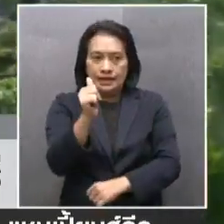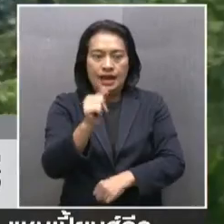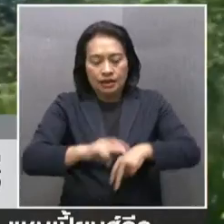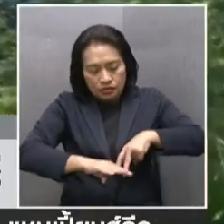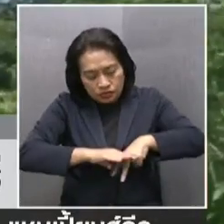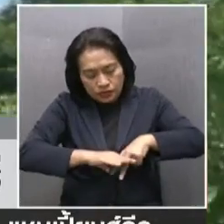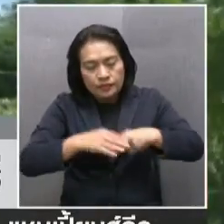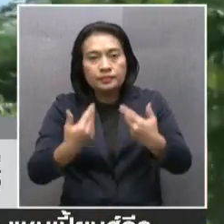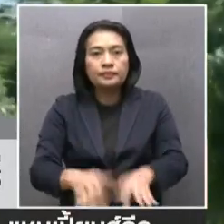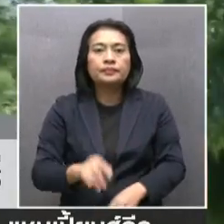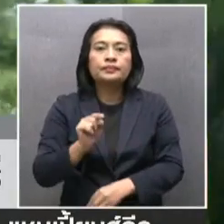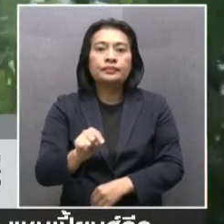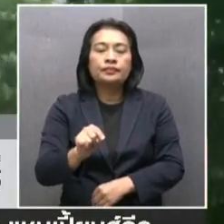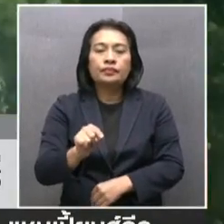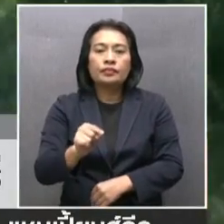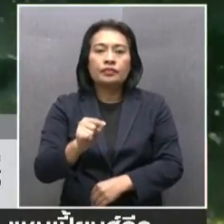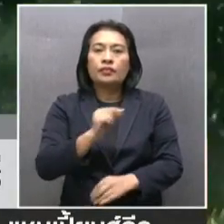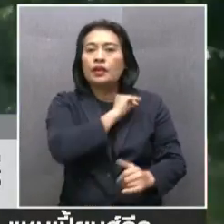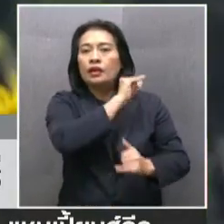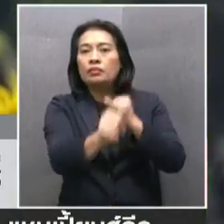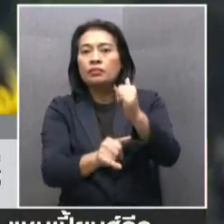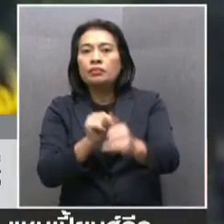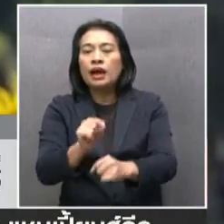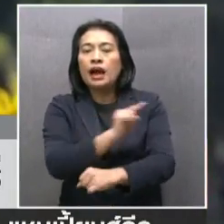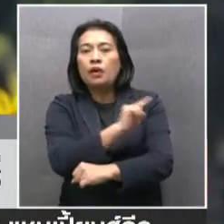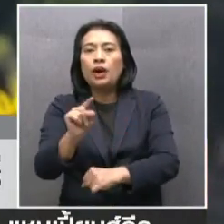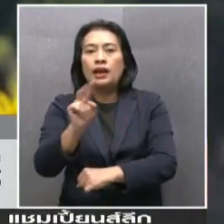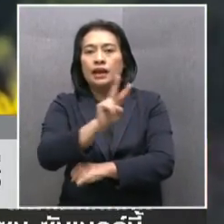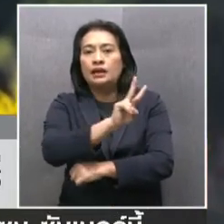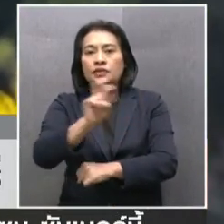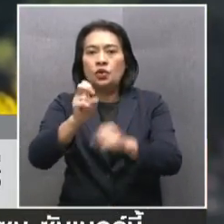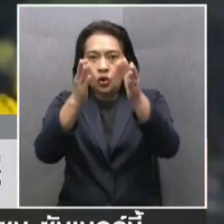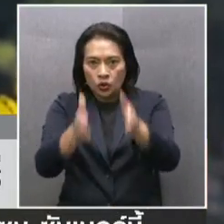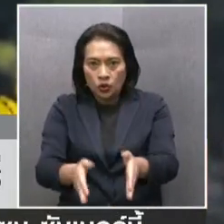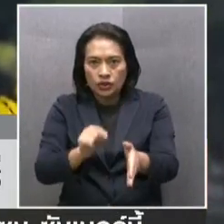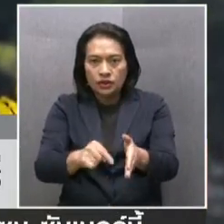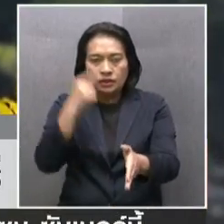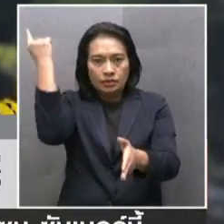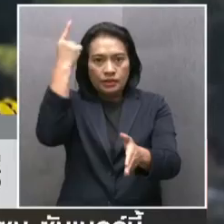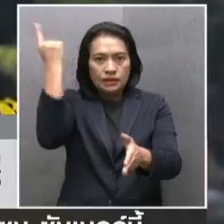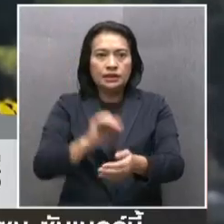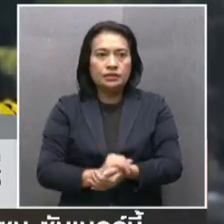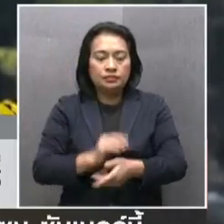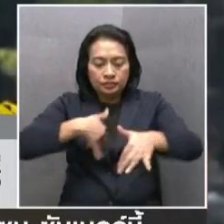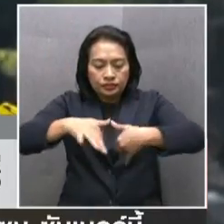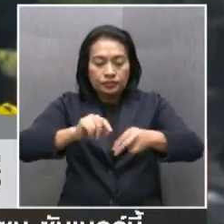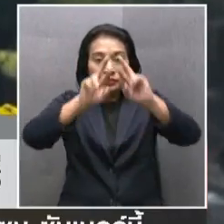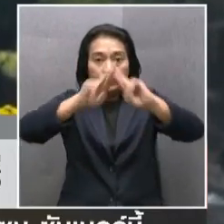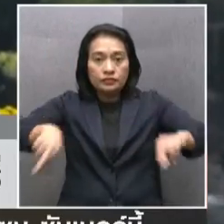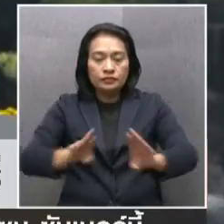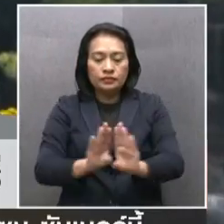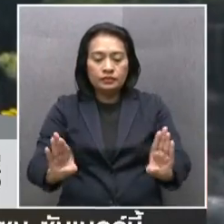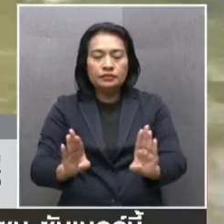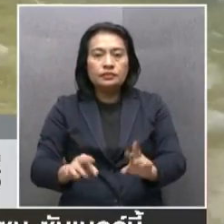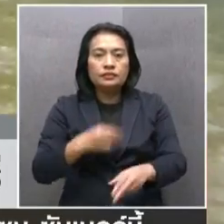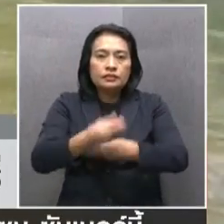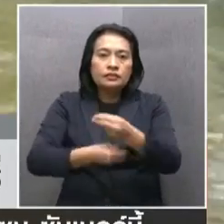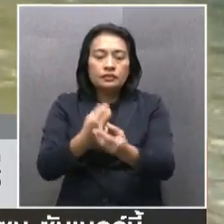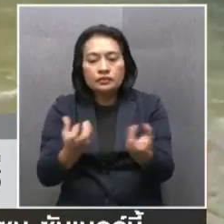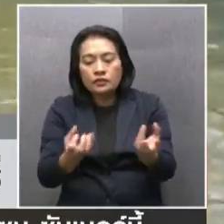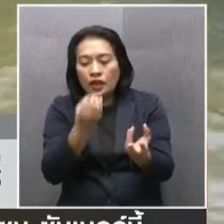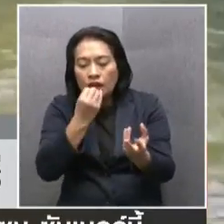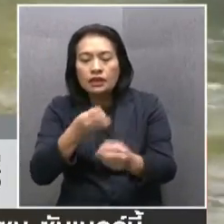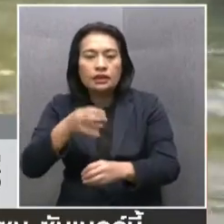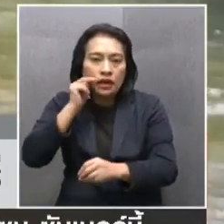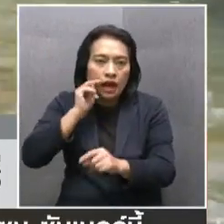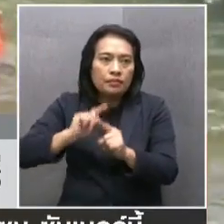วงนี้มีประชาชนนักท่องเที่ยวมาเยือนวันละกว่า200คนขณะที่ชาวบ้านในชุมชนก็มาเปิดร้านอาหารเครื่องดื่มแล้วก็มีที่จอด